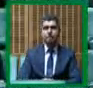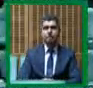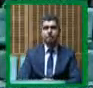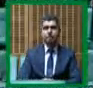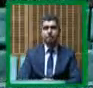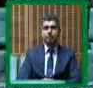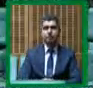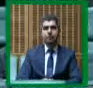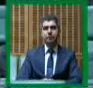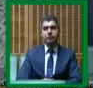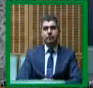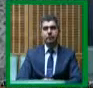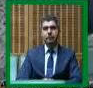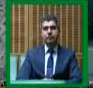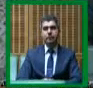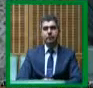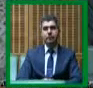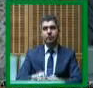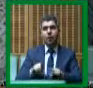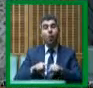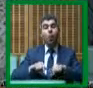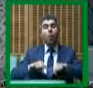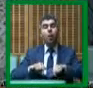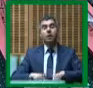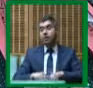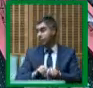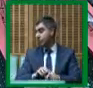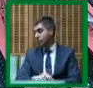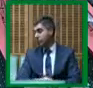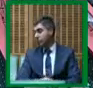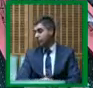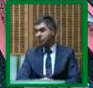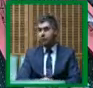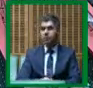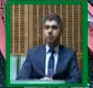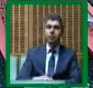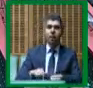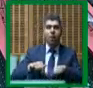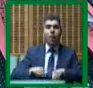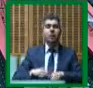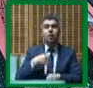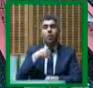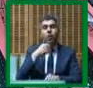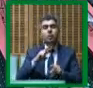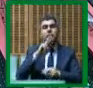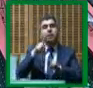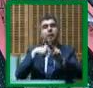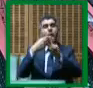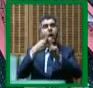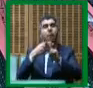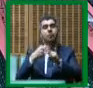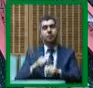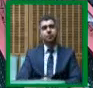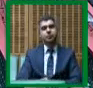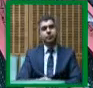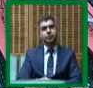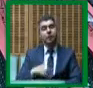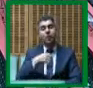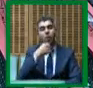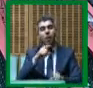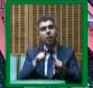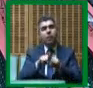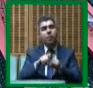شكرا. إذن أعطي الكلمة للسيد الوزير لإجابة عن السؤال. السيد المستشار